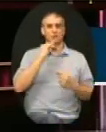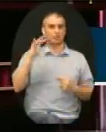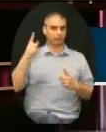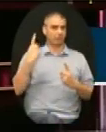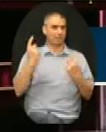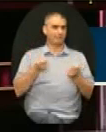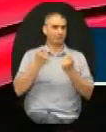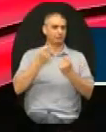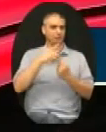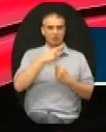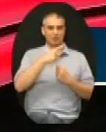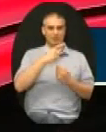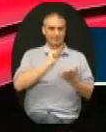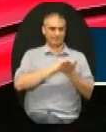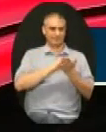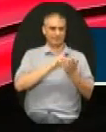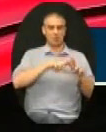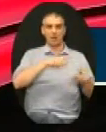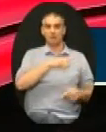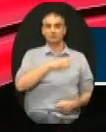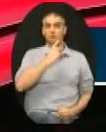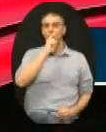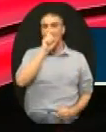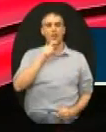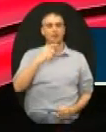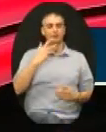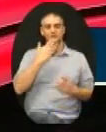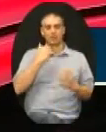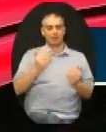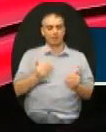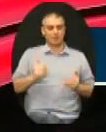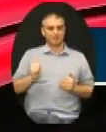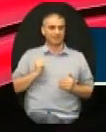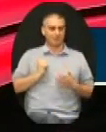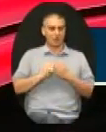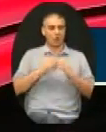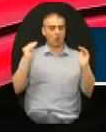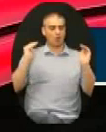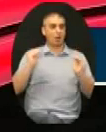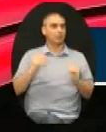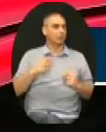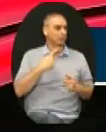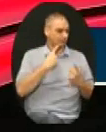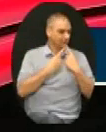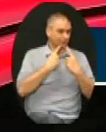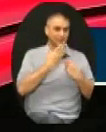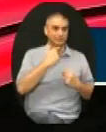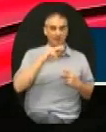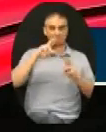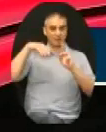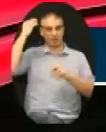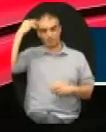אתמול של בר קרביד מהארץ, על כך ש תהיה איזושהי השגה חלקית של כוחות או הורדת מינון המסע הפעולות. המסע ומתן שהתנהל בין ישראל